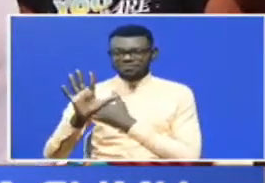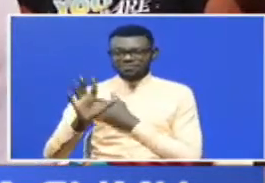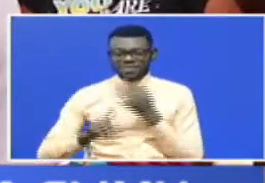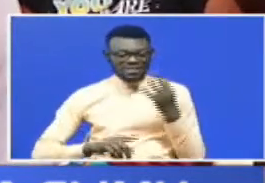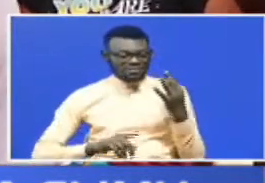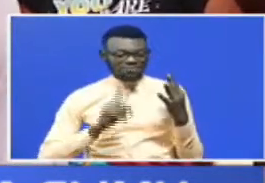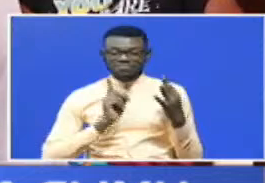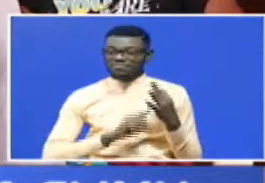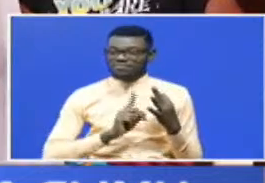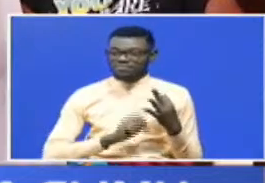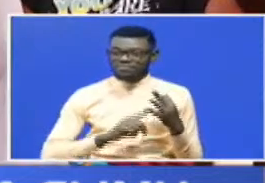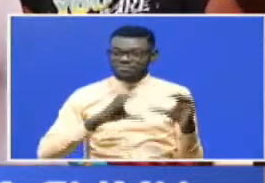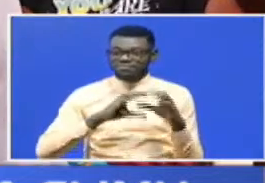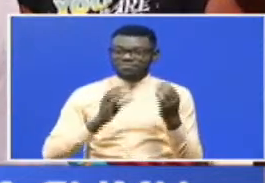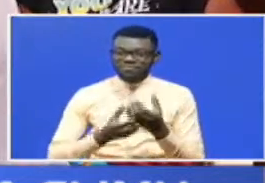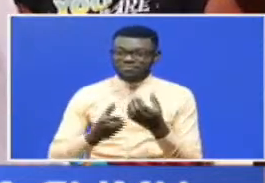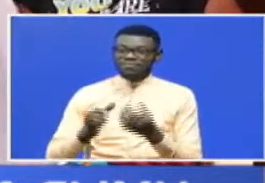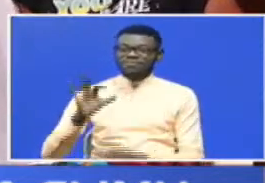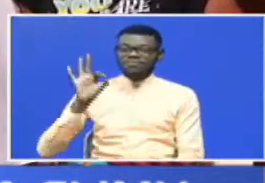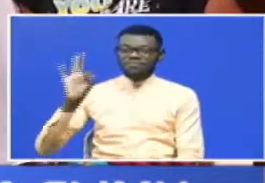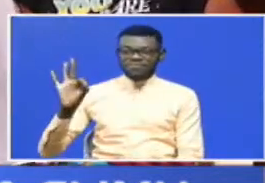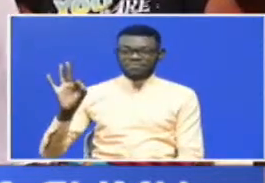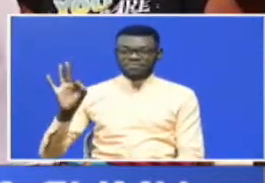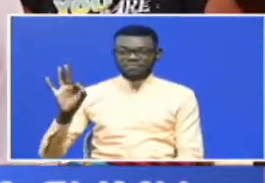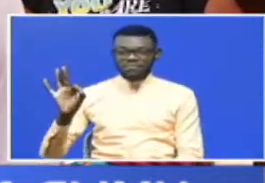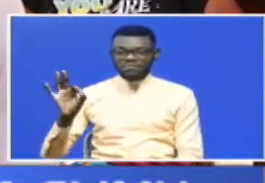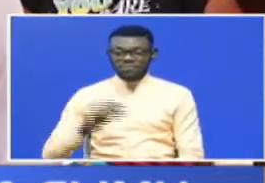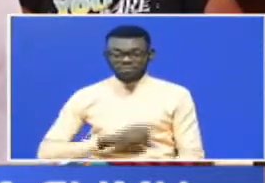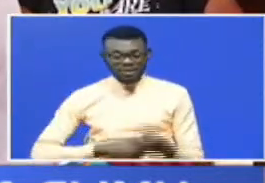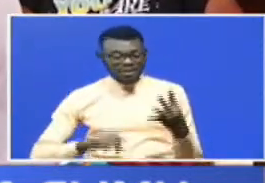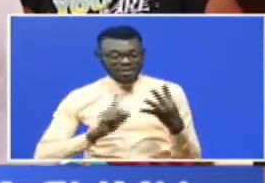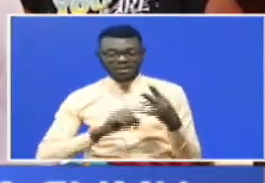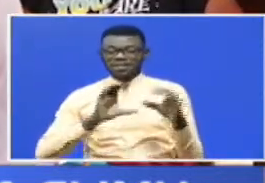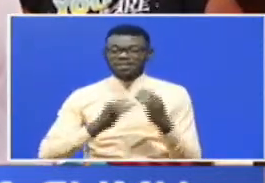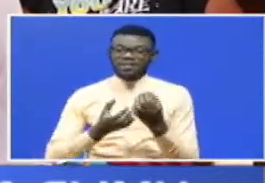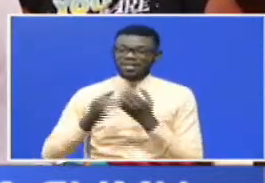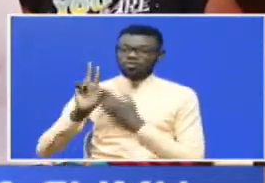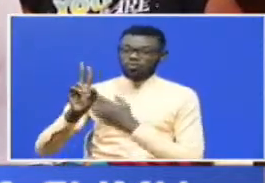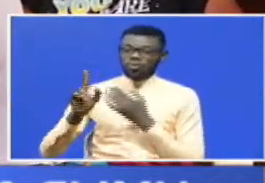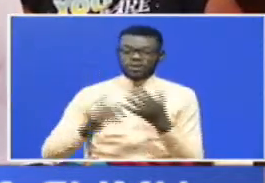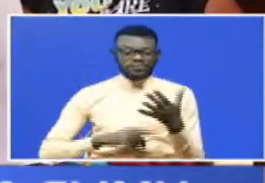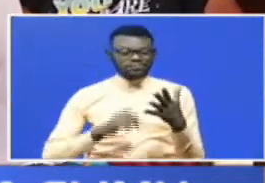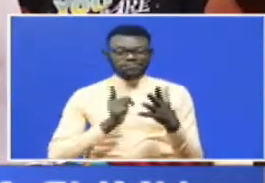huyu wa tatu ni grade 3, na kuna wa 2 na 1.